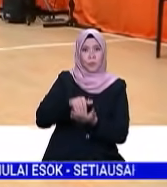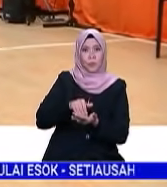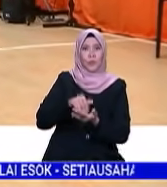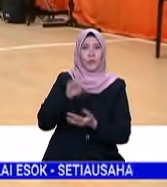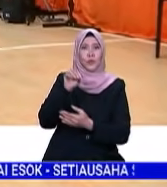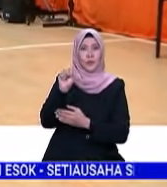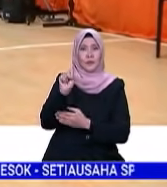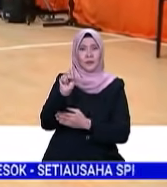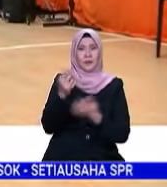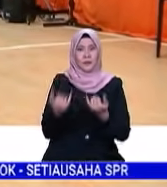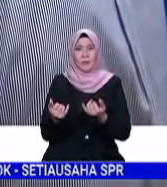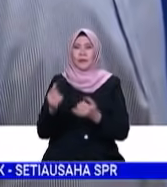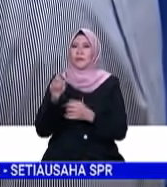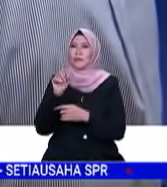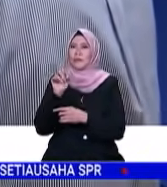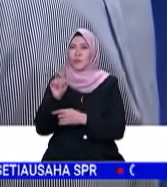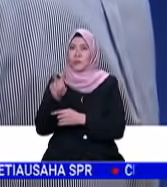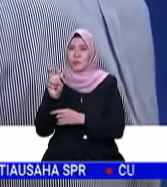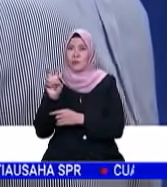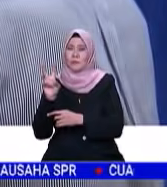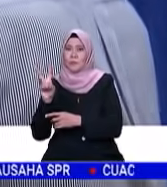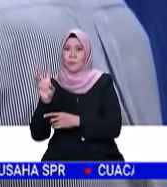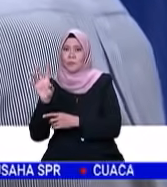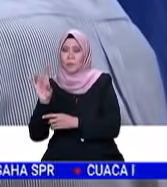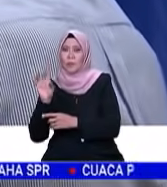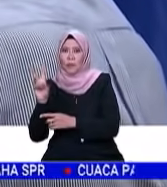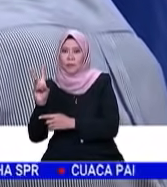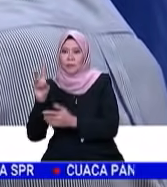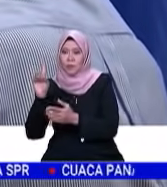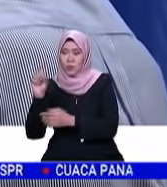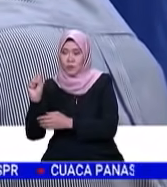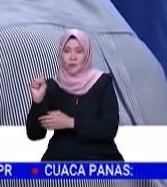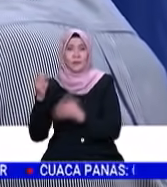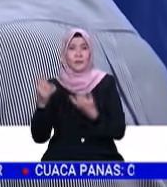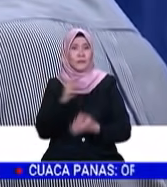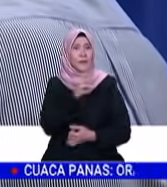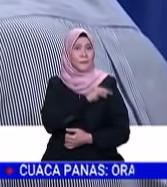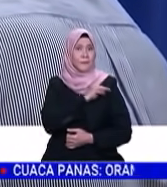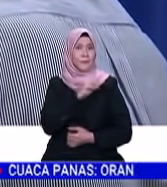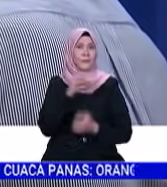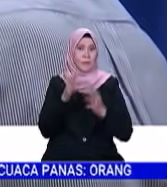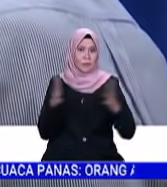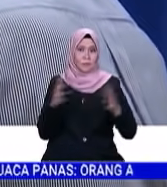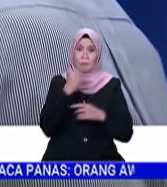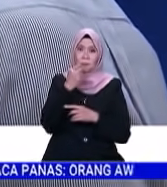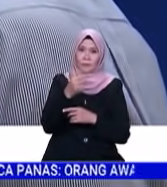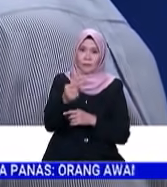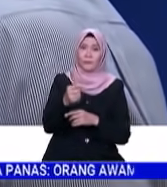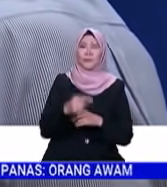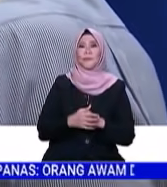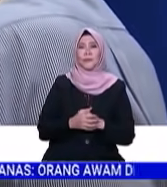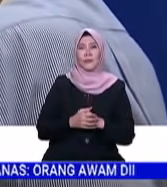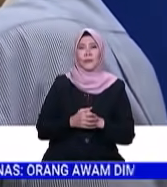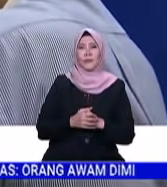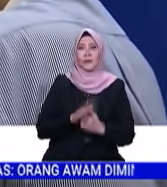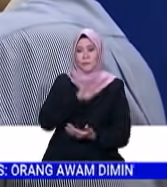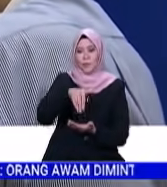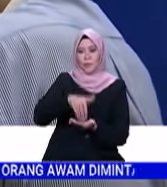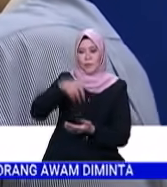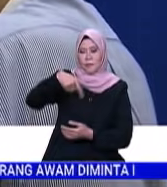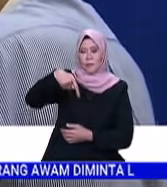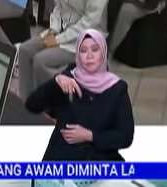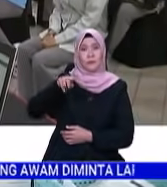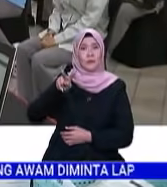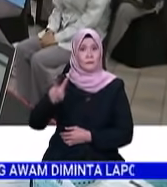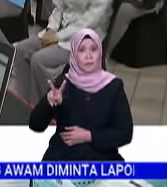kepada 226,000 dos seminggu. Sehubungan itu, Menteri Besar Muhammad Sanusi Muhammad Noor memaklumkan sebuah pusat pemberian